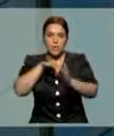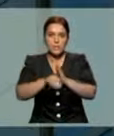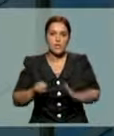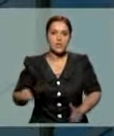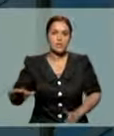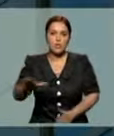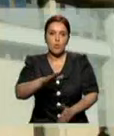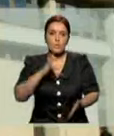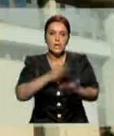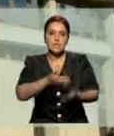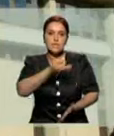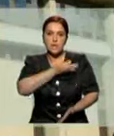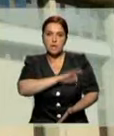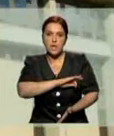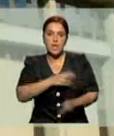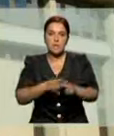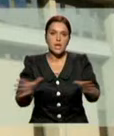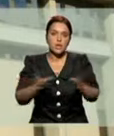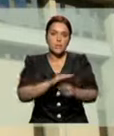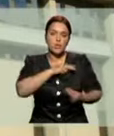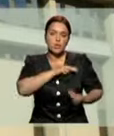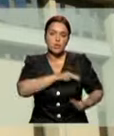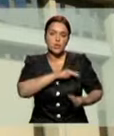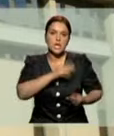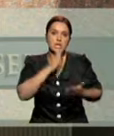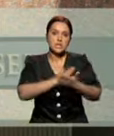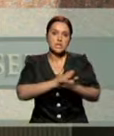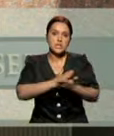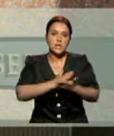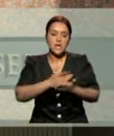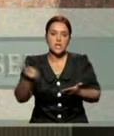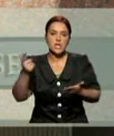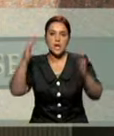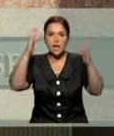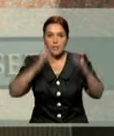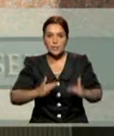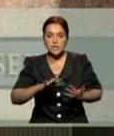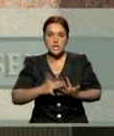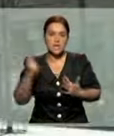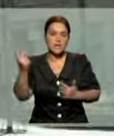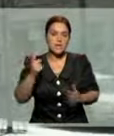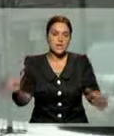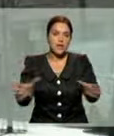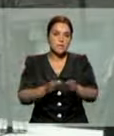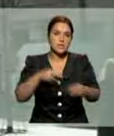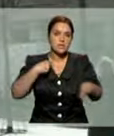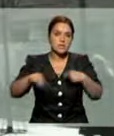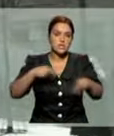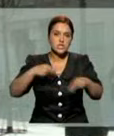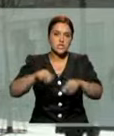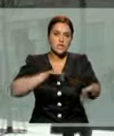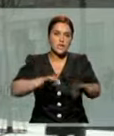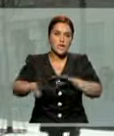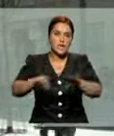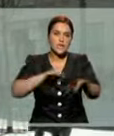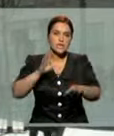на рынок Евросоюза. Наиболее перспективные сферы партнерства – это IT-индустрия, сельское хозяйство и совместные логистические